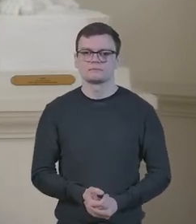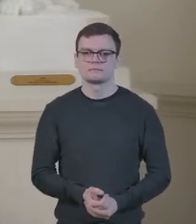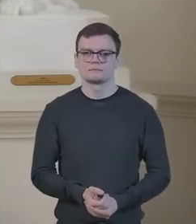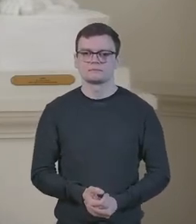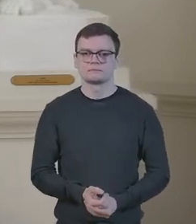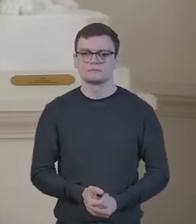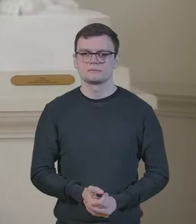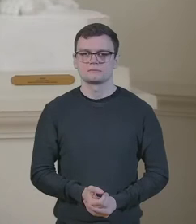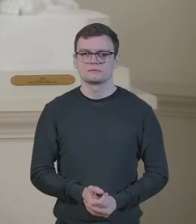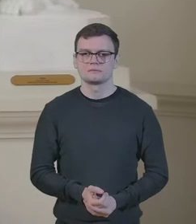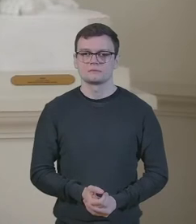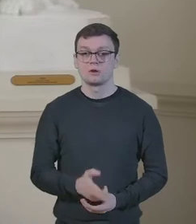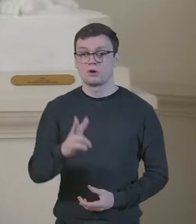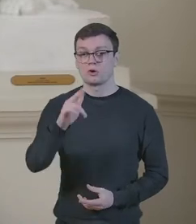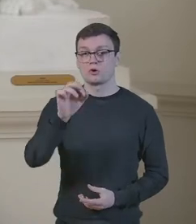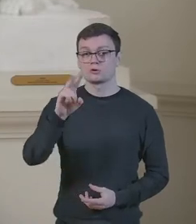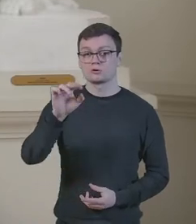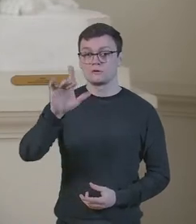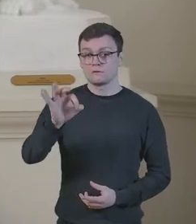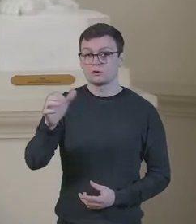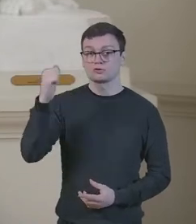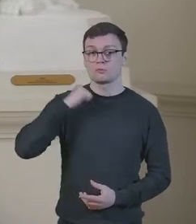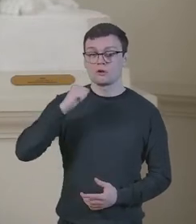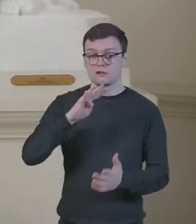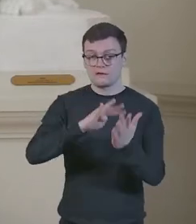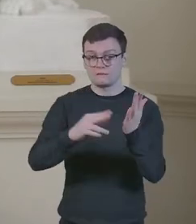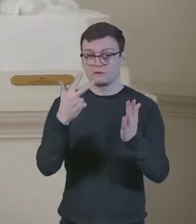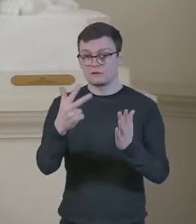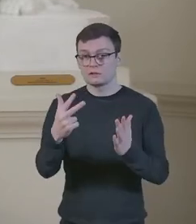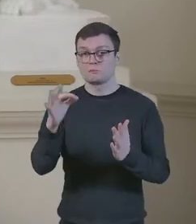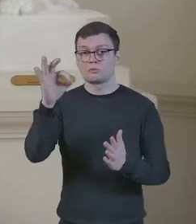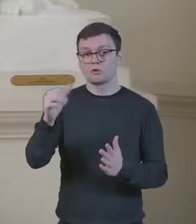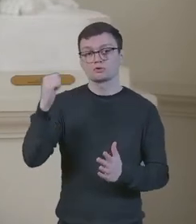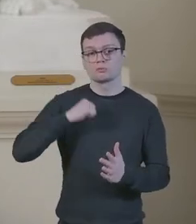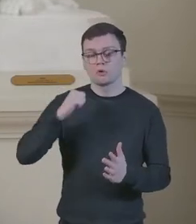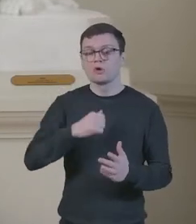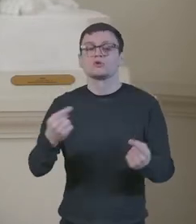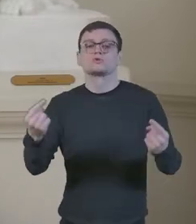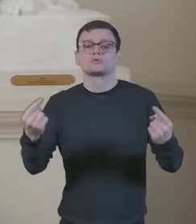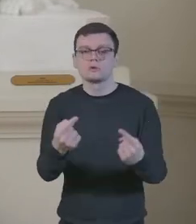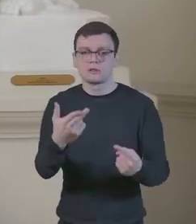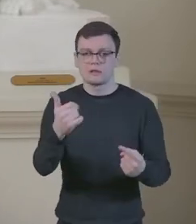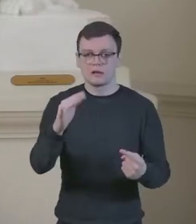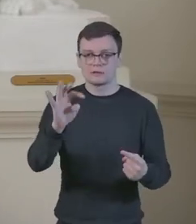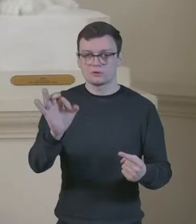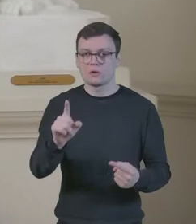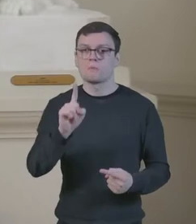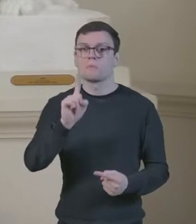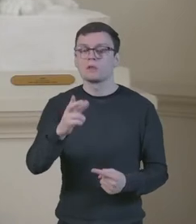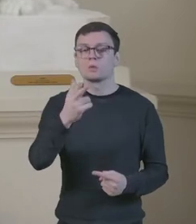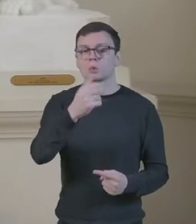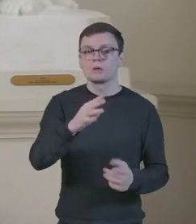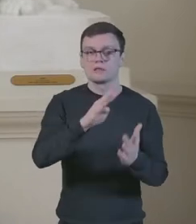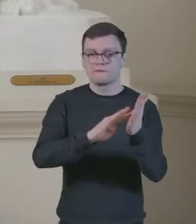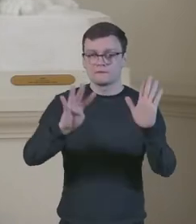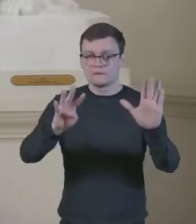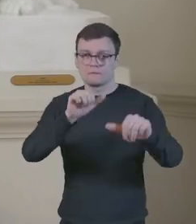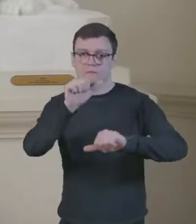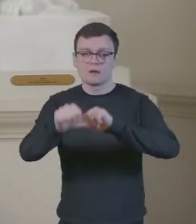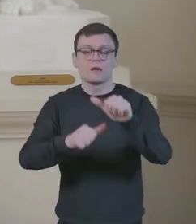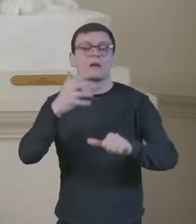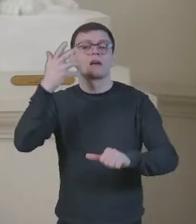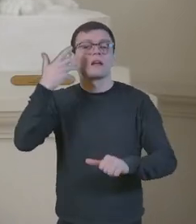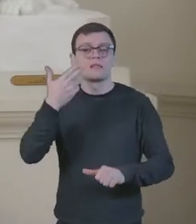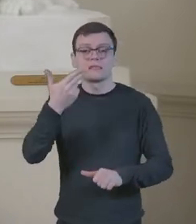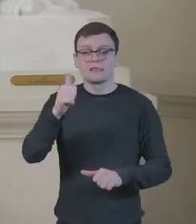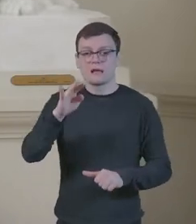Ne vien dėl to, kad Kosovo gyventojai, 93% Kosovo gyventojų pritarė NATO narystėje, tačiau nuo 99 metų, kuomet